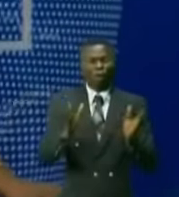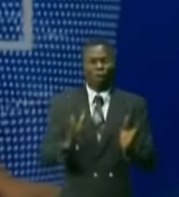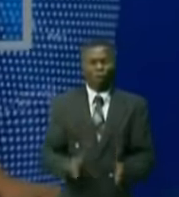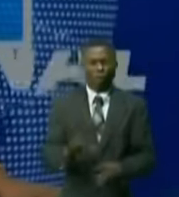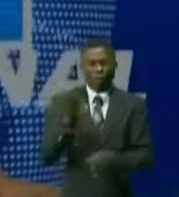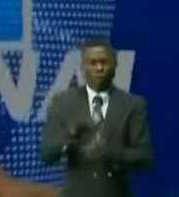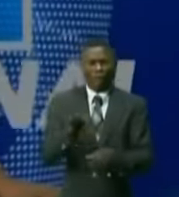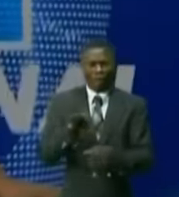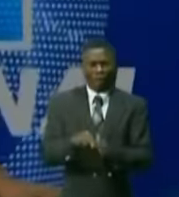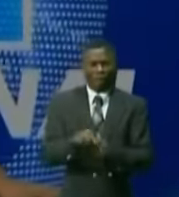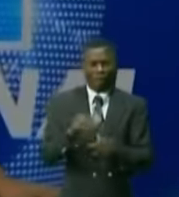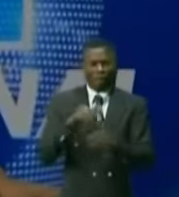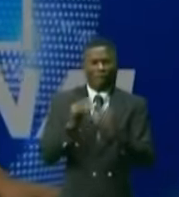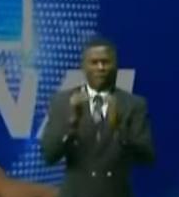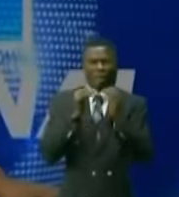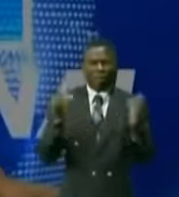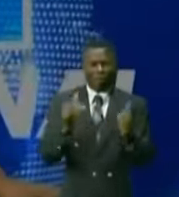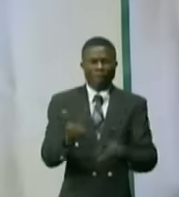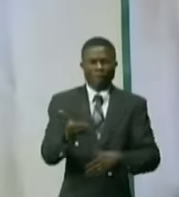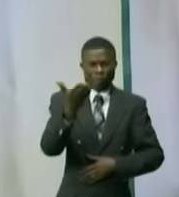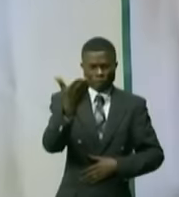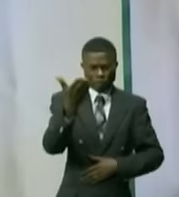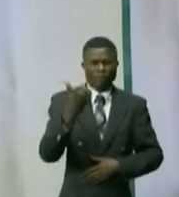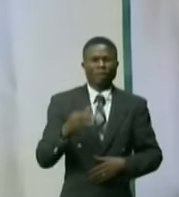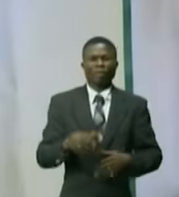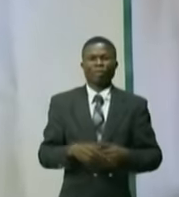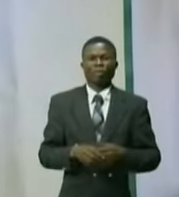à voter dans la tranquillité. Regardez.